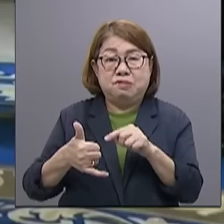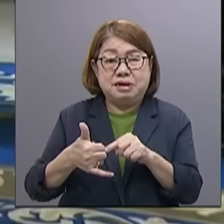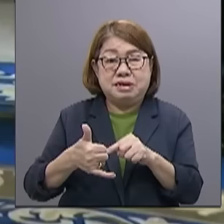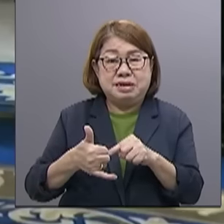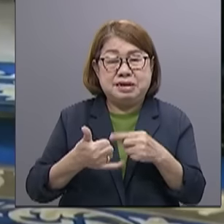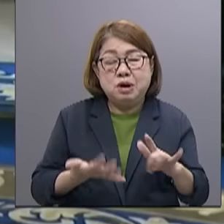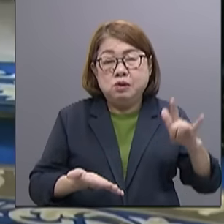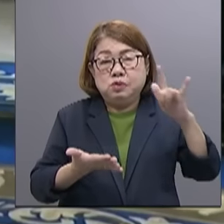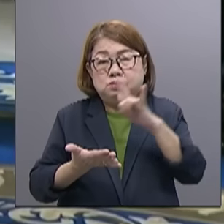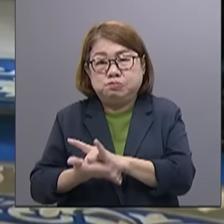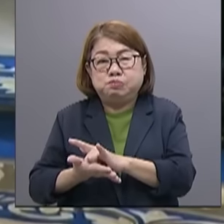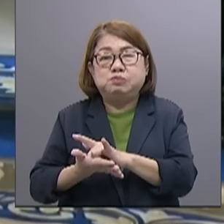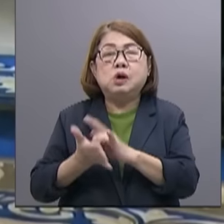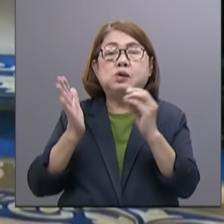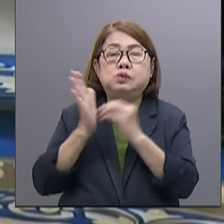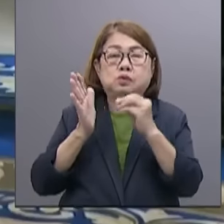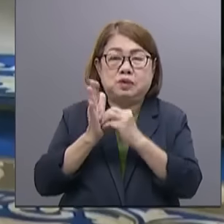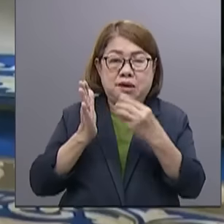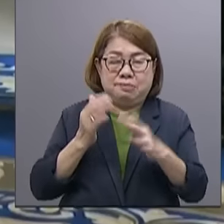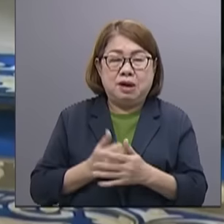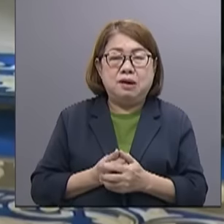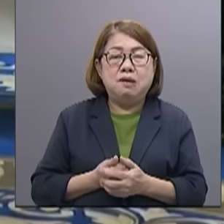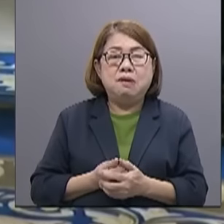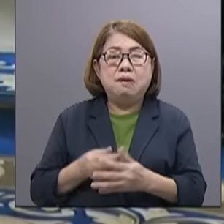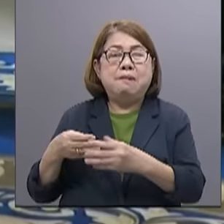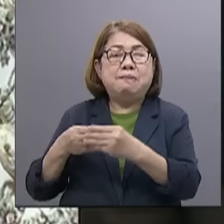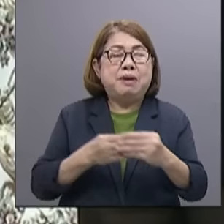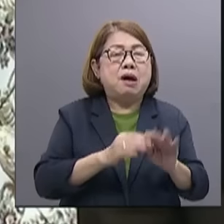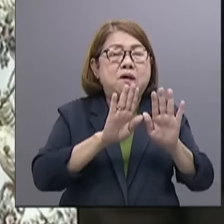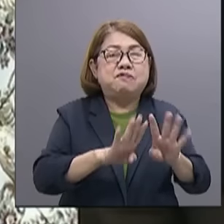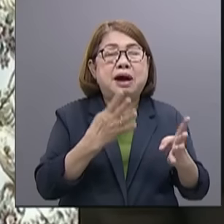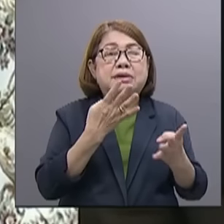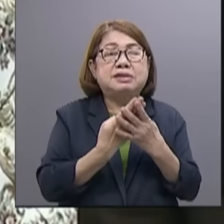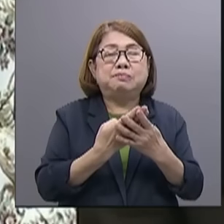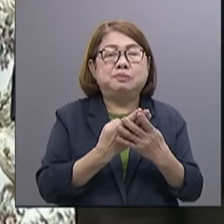งที่บน.6แล้วนะคะกำลังนำตัวไปฝากขังที่เรือนจำกลางบางขวางค่ะ